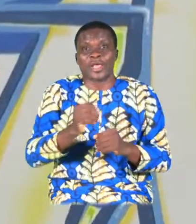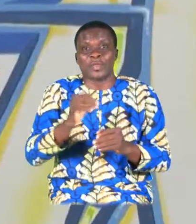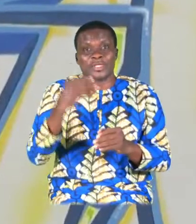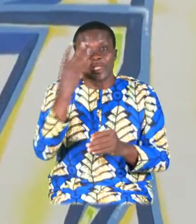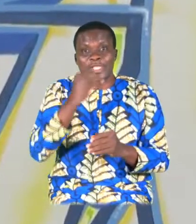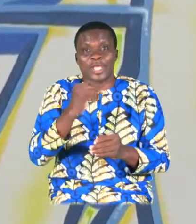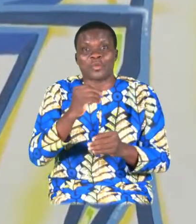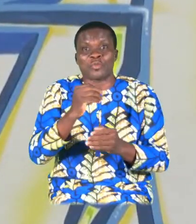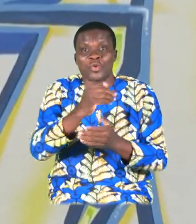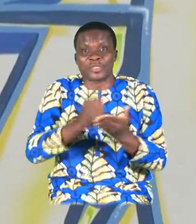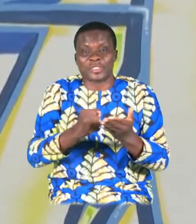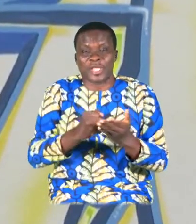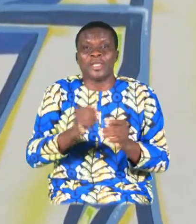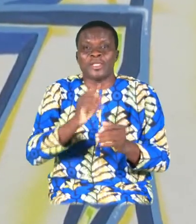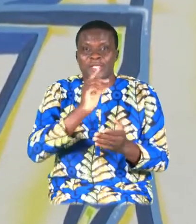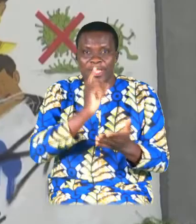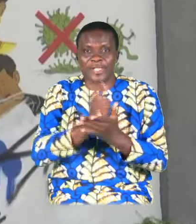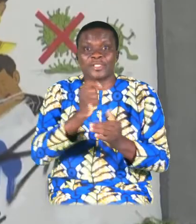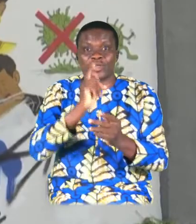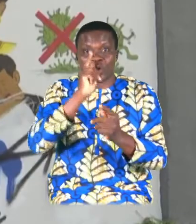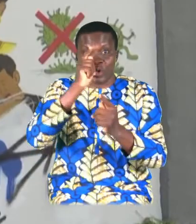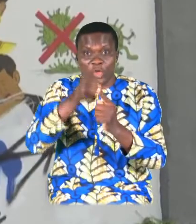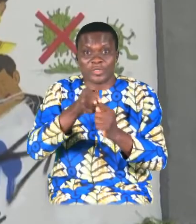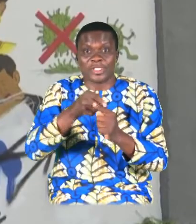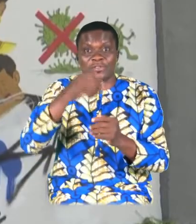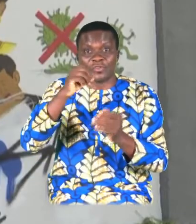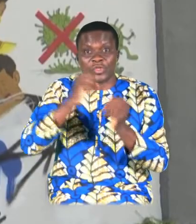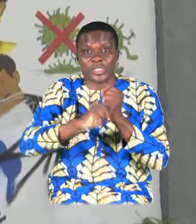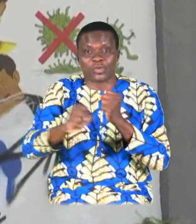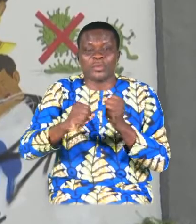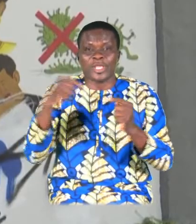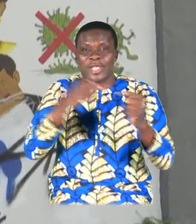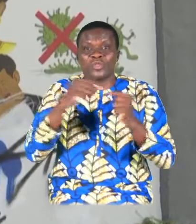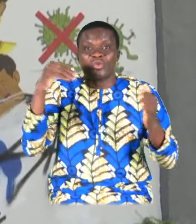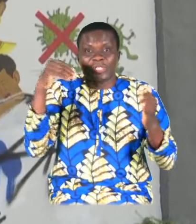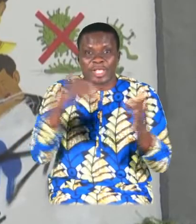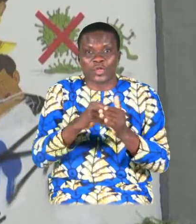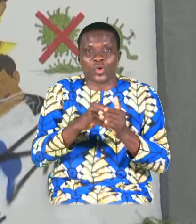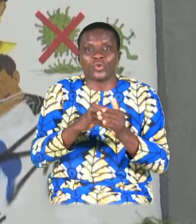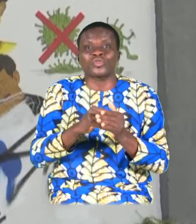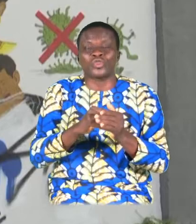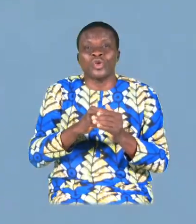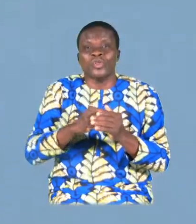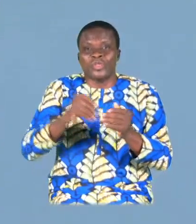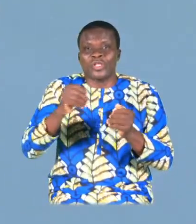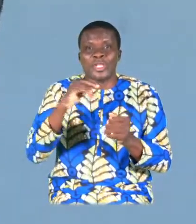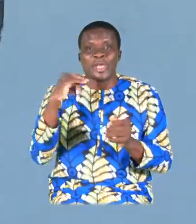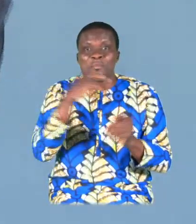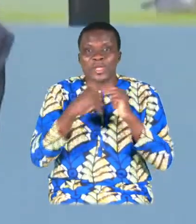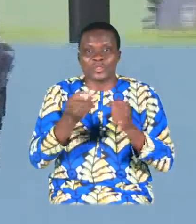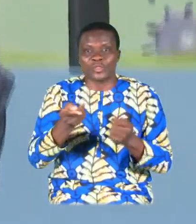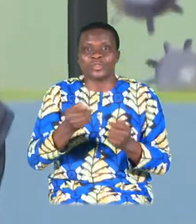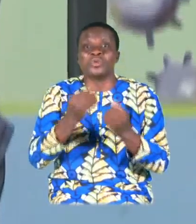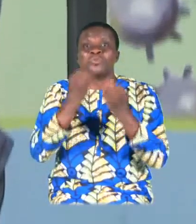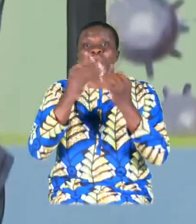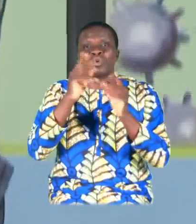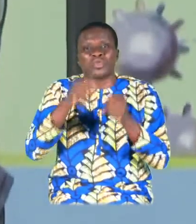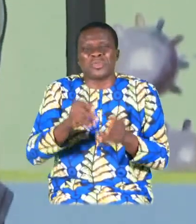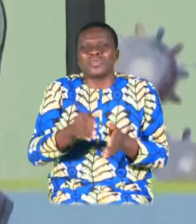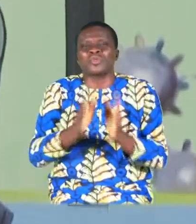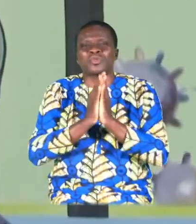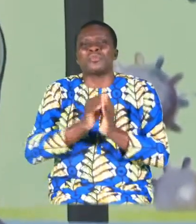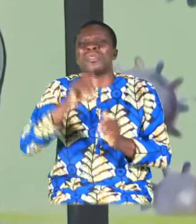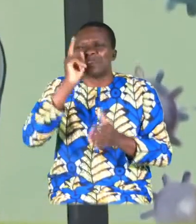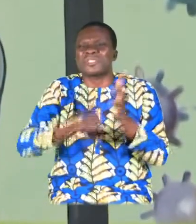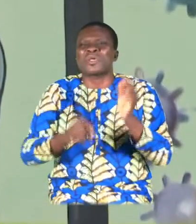Beaux-Arts, Henri Kalama, affirme que l'objectif de cette campagne est de lutter contre la désinformation. Beaucoup de personnes se demandent aussi c'est